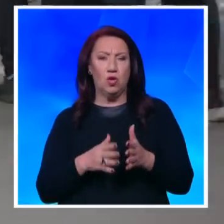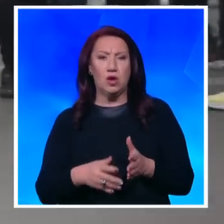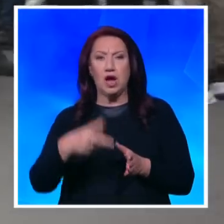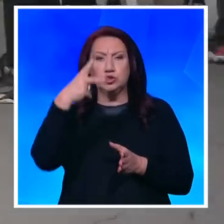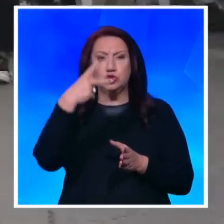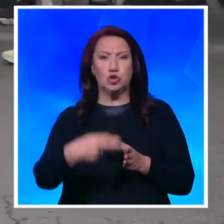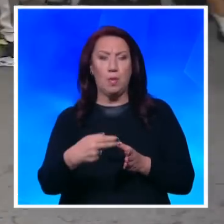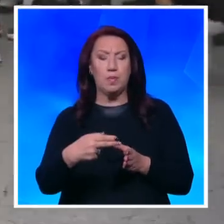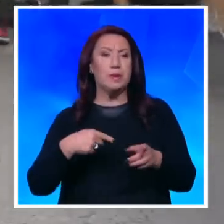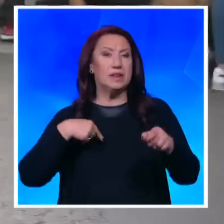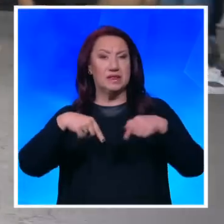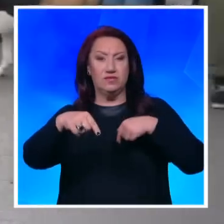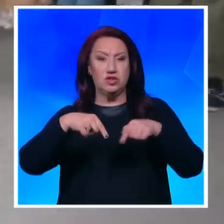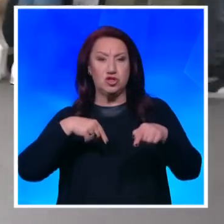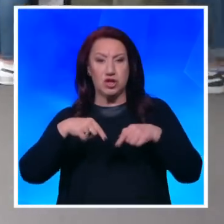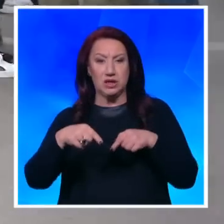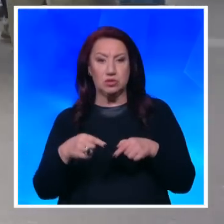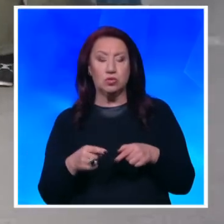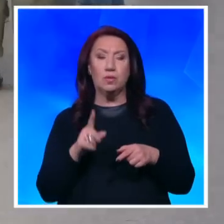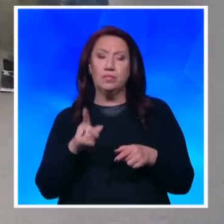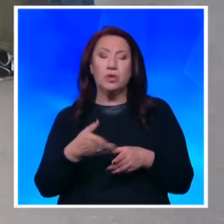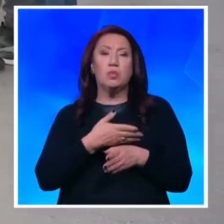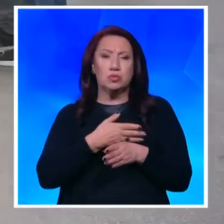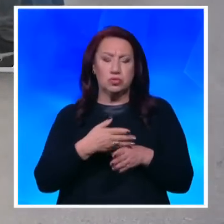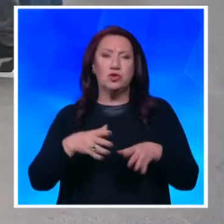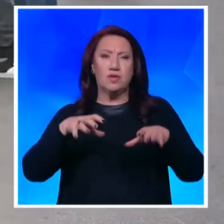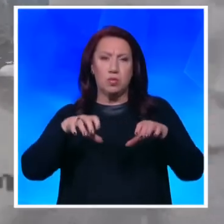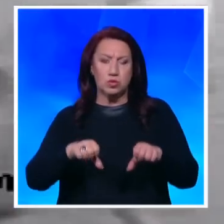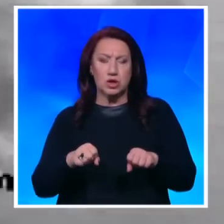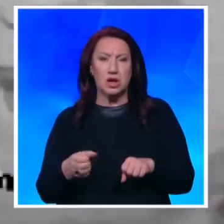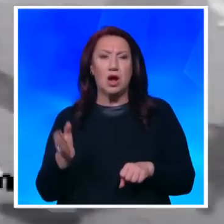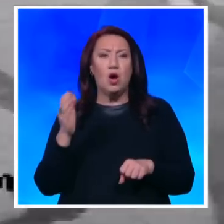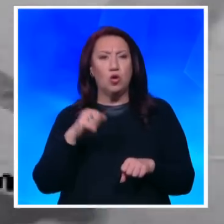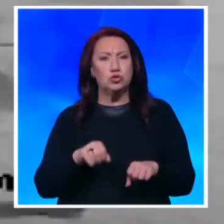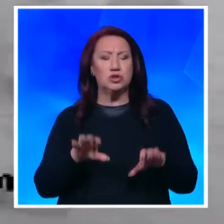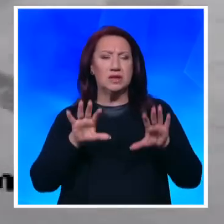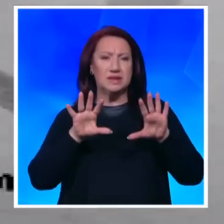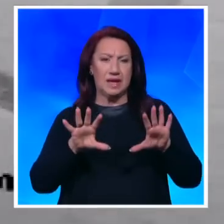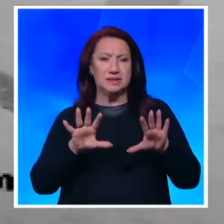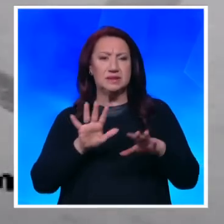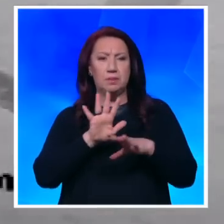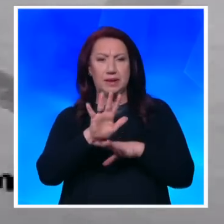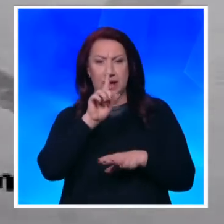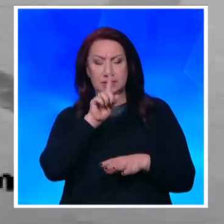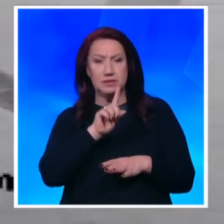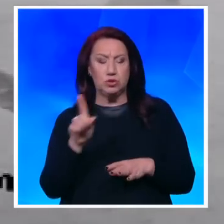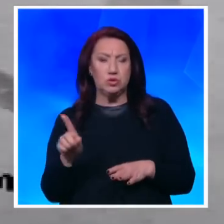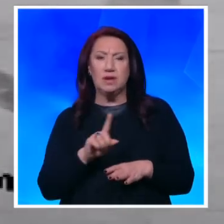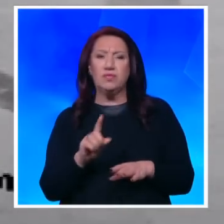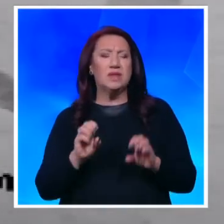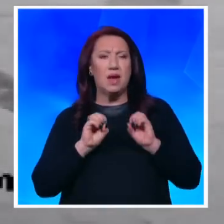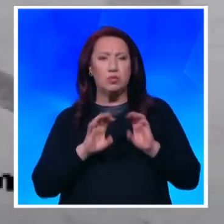движението. Очаква се това блокиране да продължи още около 10-15 минути. Не се допускат